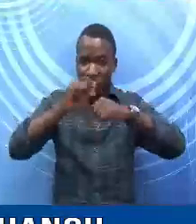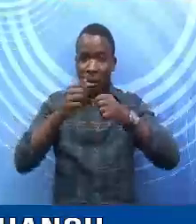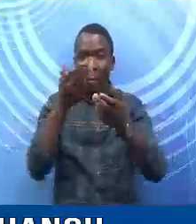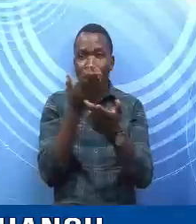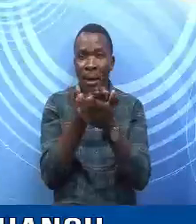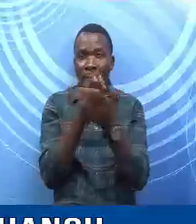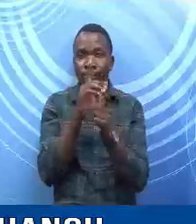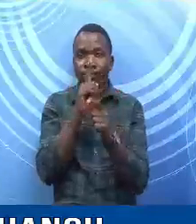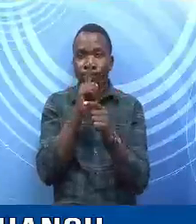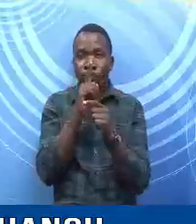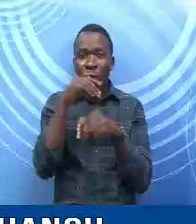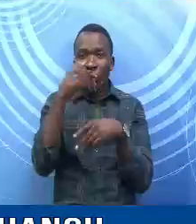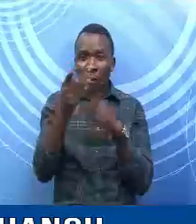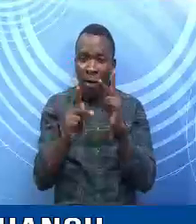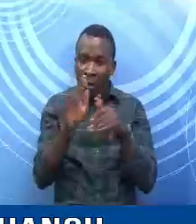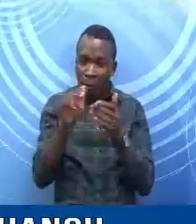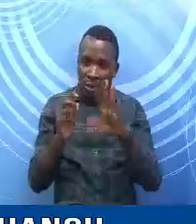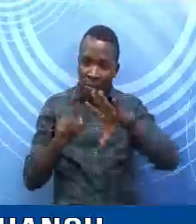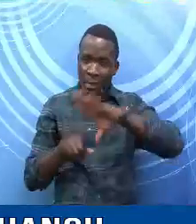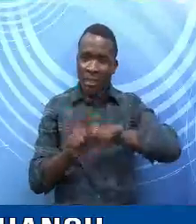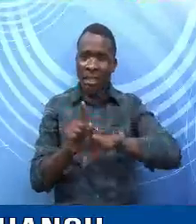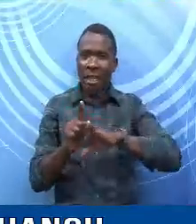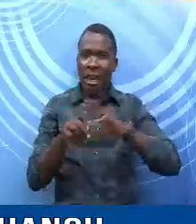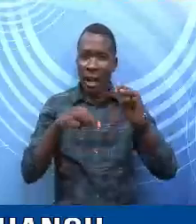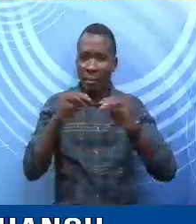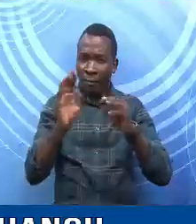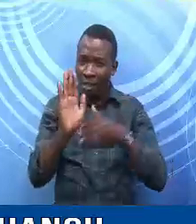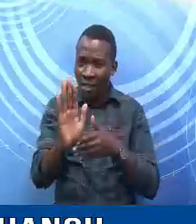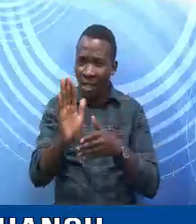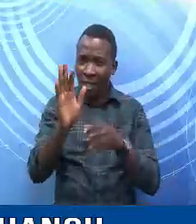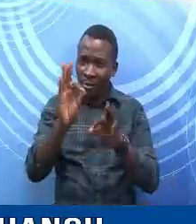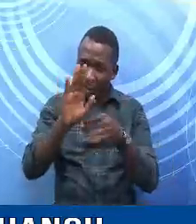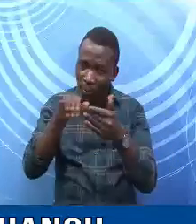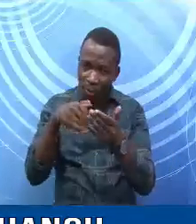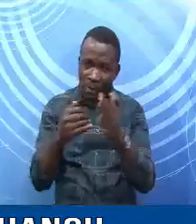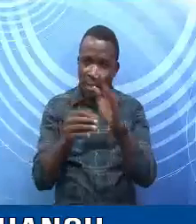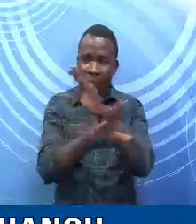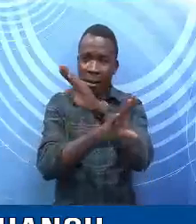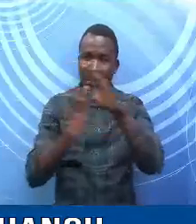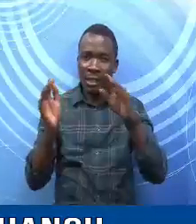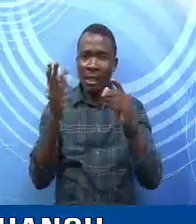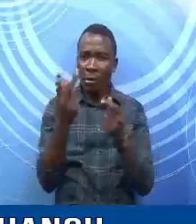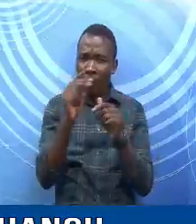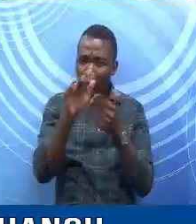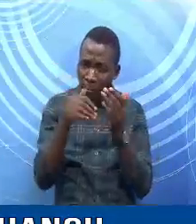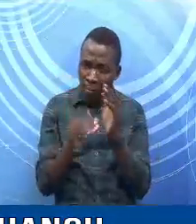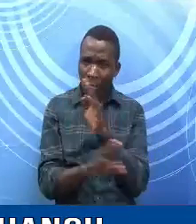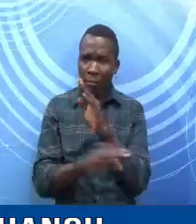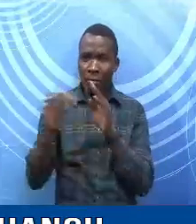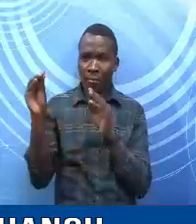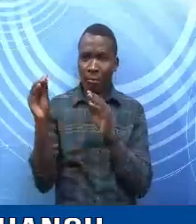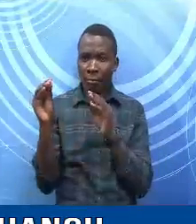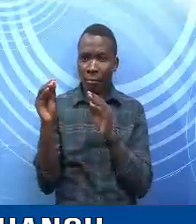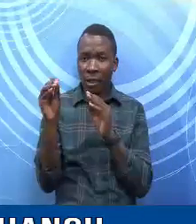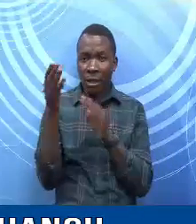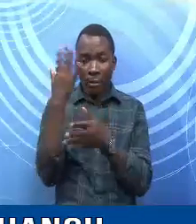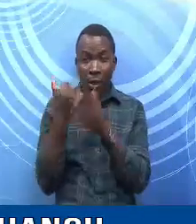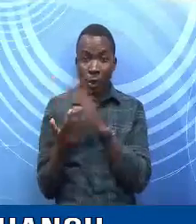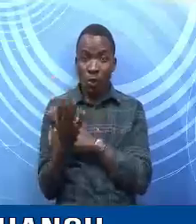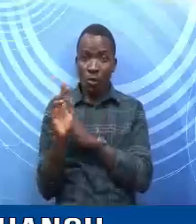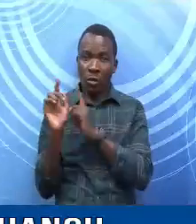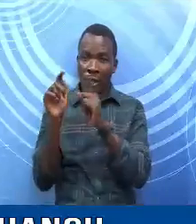ijoro birara muri botike maze ibi byo yacuruzaga ndetse ngo bamwiba n'amafaranga. Kuri toilette nta